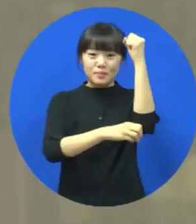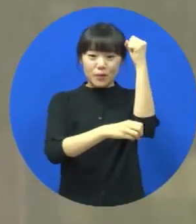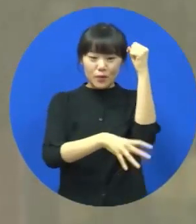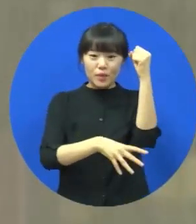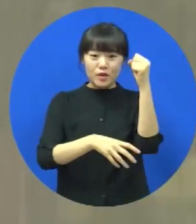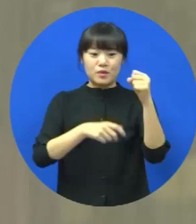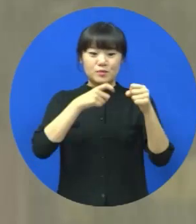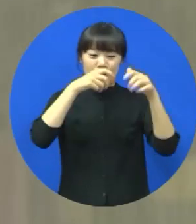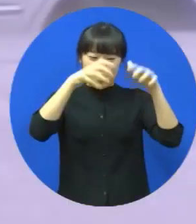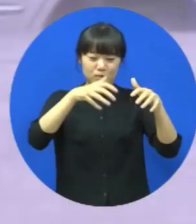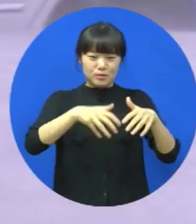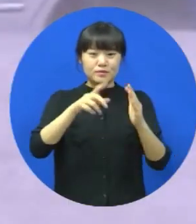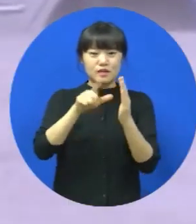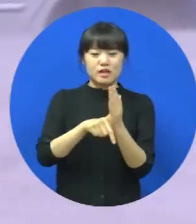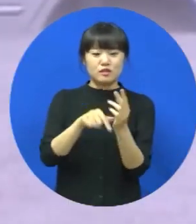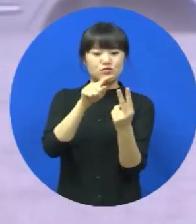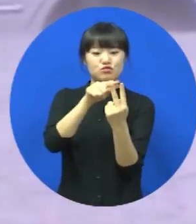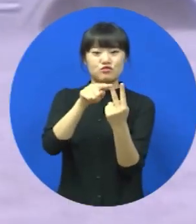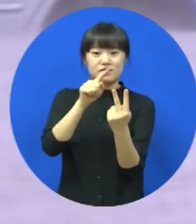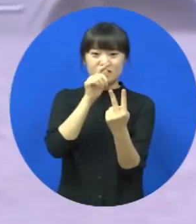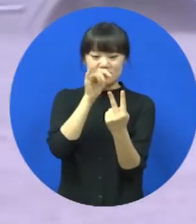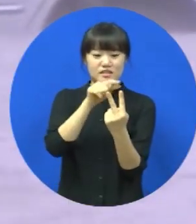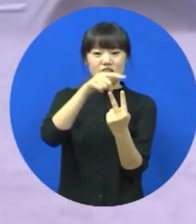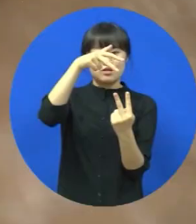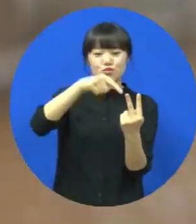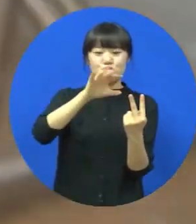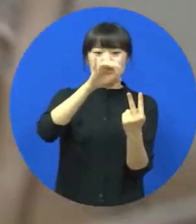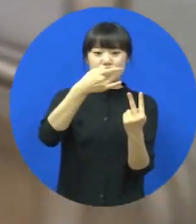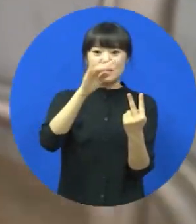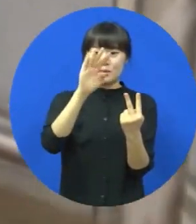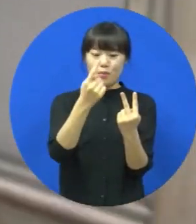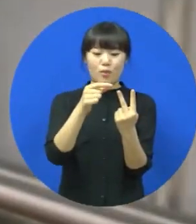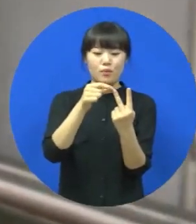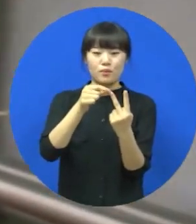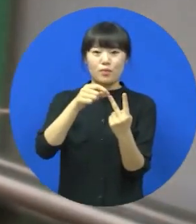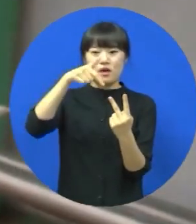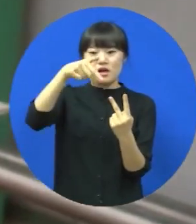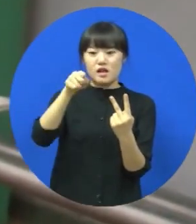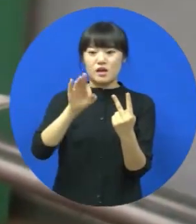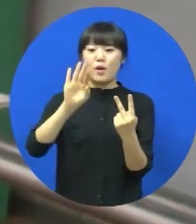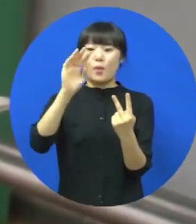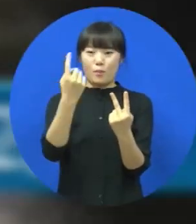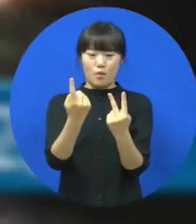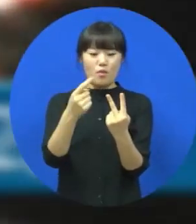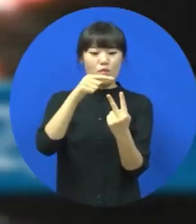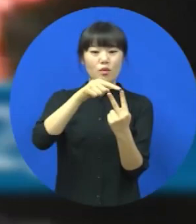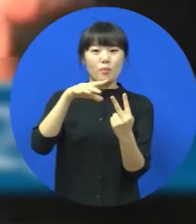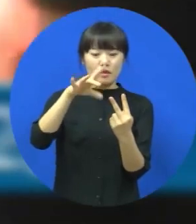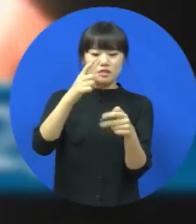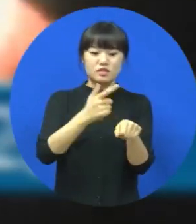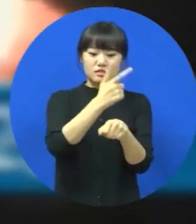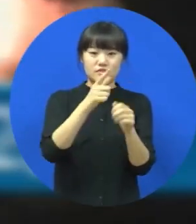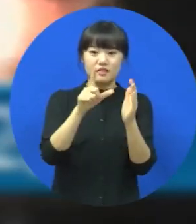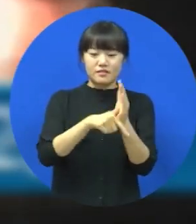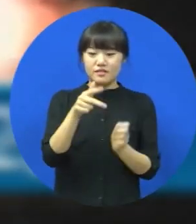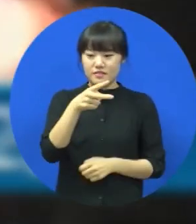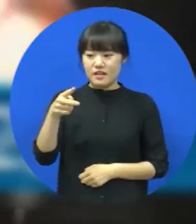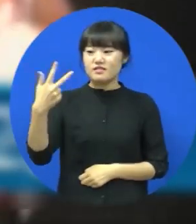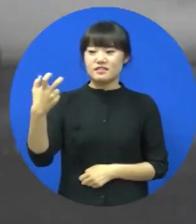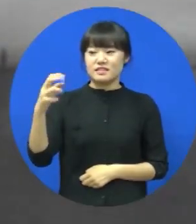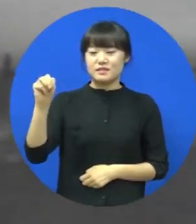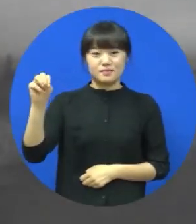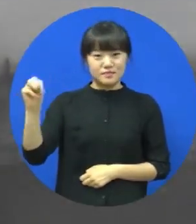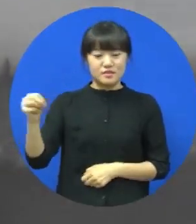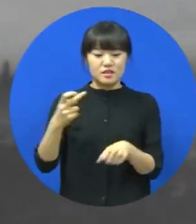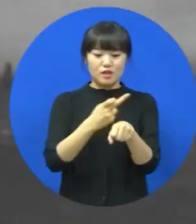일반적으로 호우특보는 호우주의보와 호우경보로 나뉘는데요. 호우주의보는 6시간 강우량 70mm